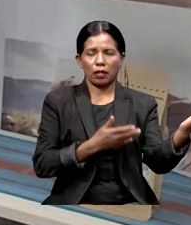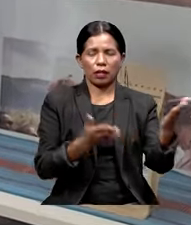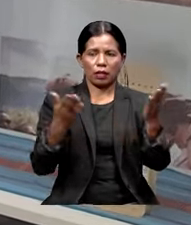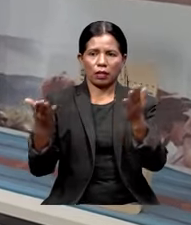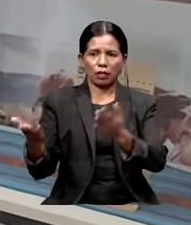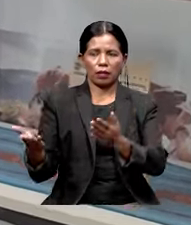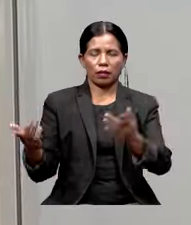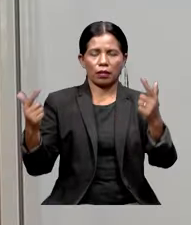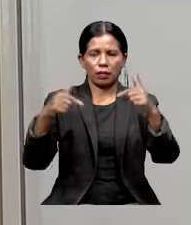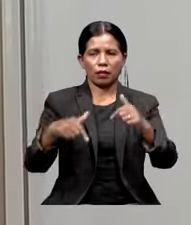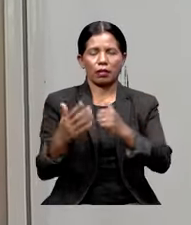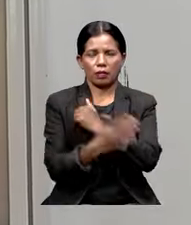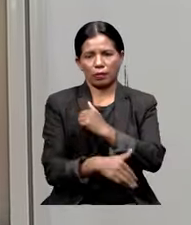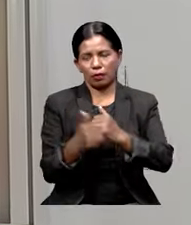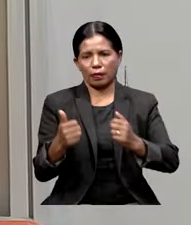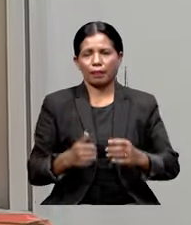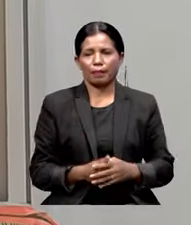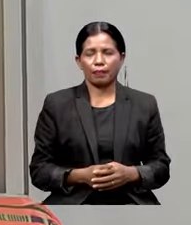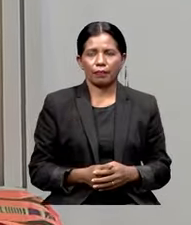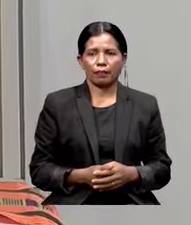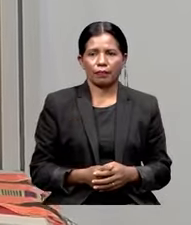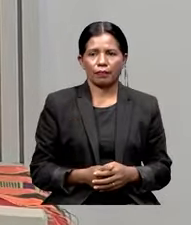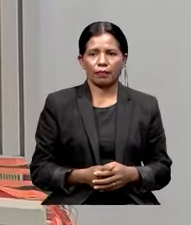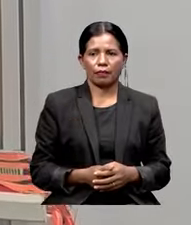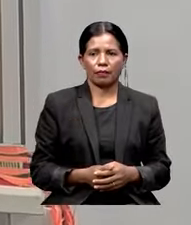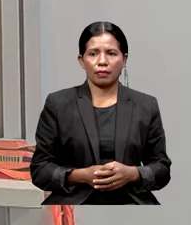ekspor tona ba railior, hirai neberet.